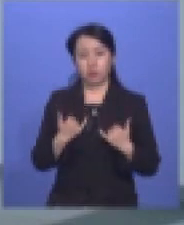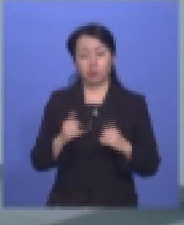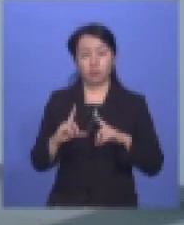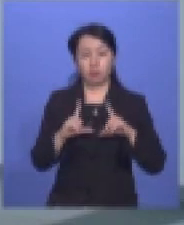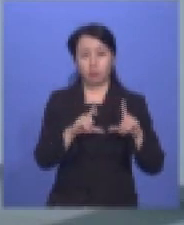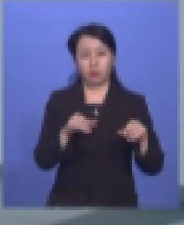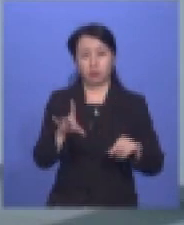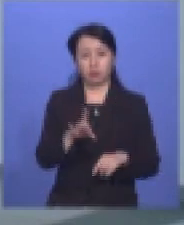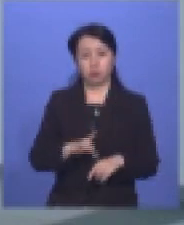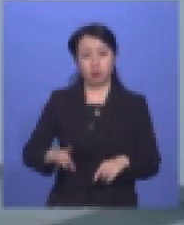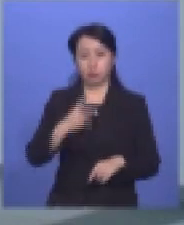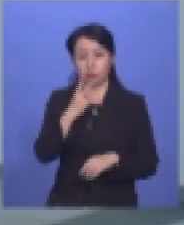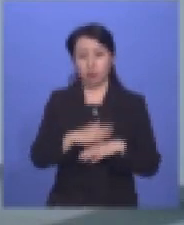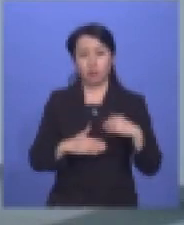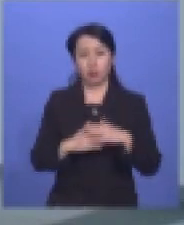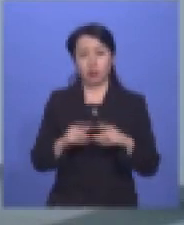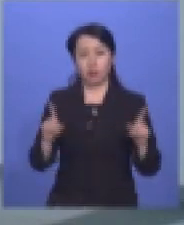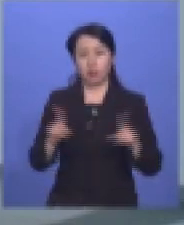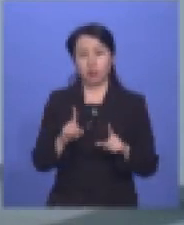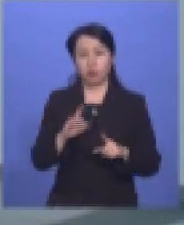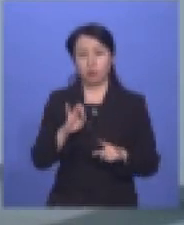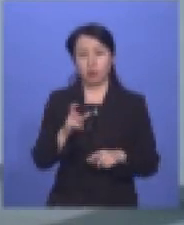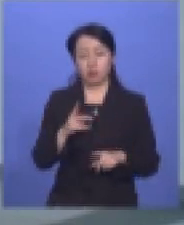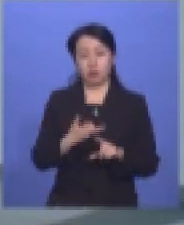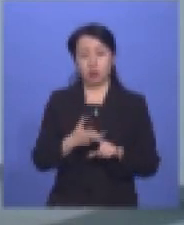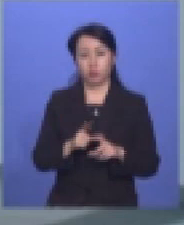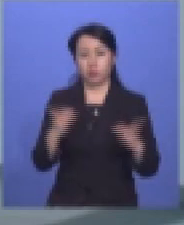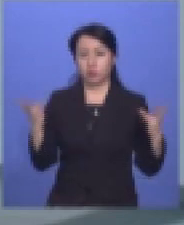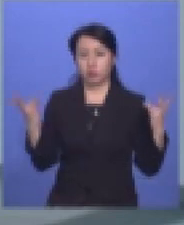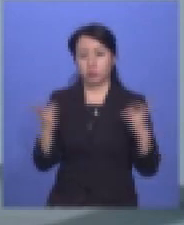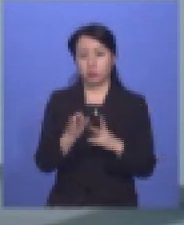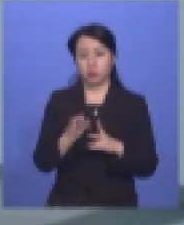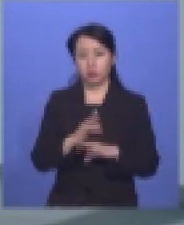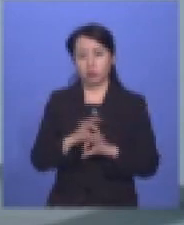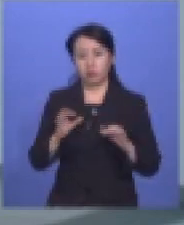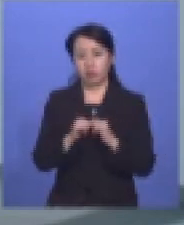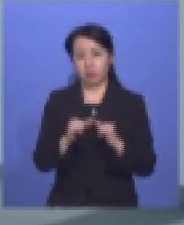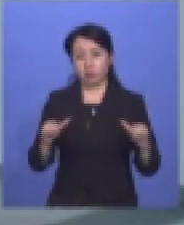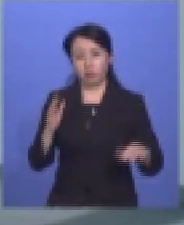всем регионам и как показывает практика что есть тут медиации очень востребованы у него очень хорошее развитие в будущем месте